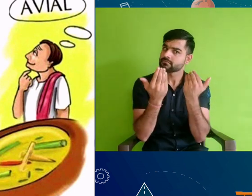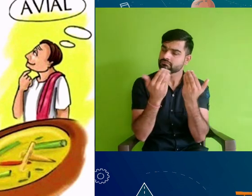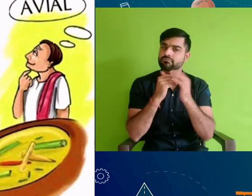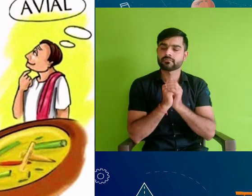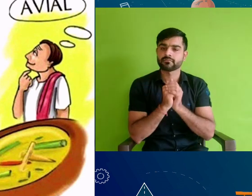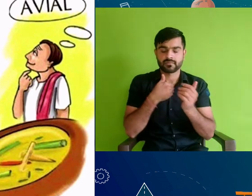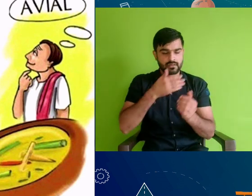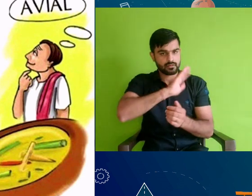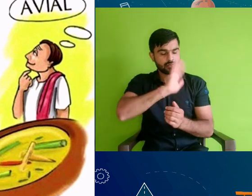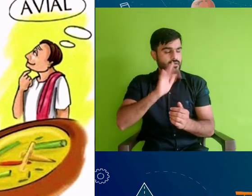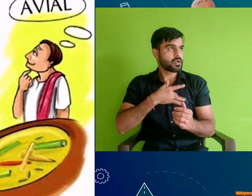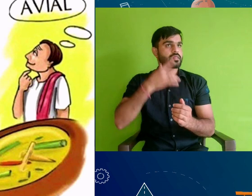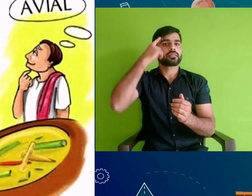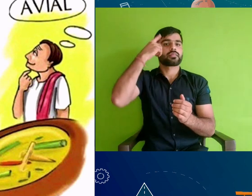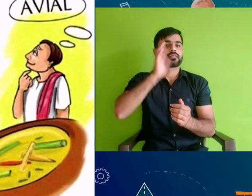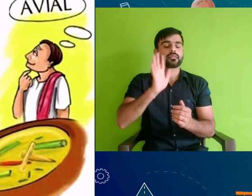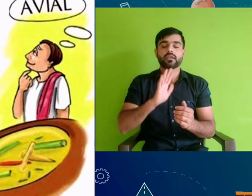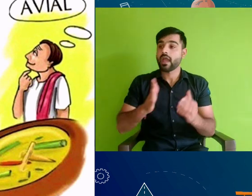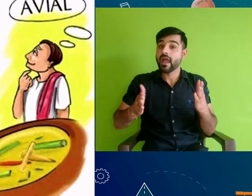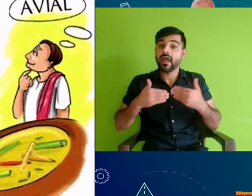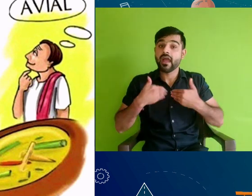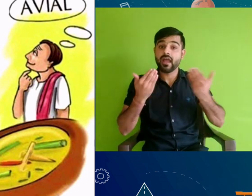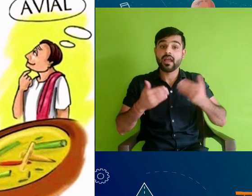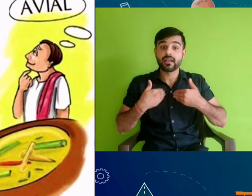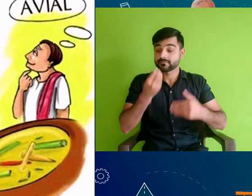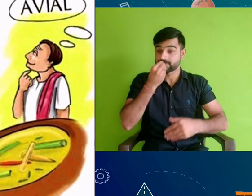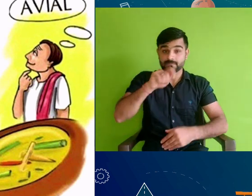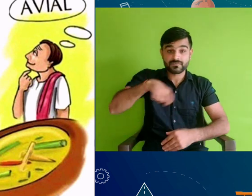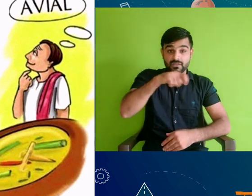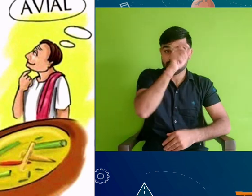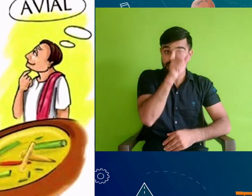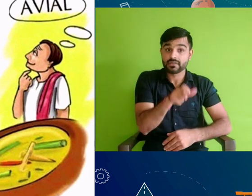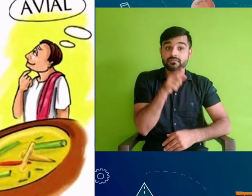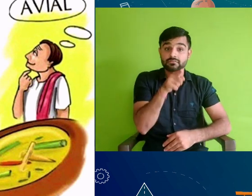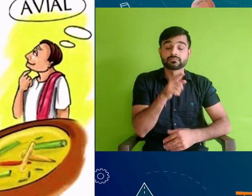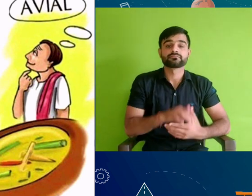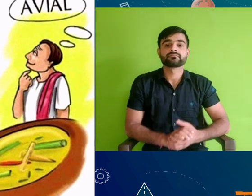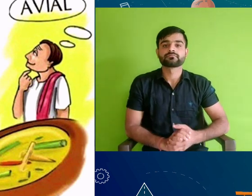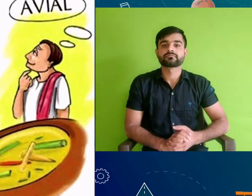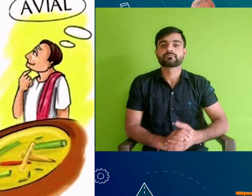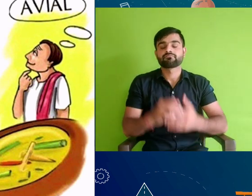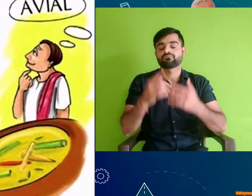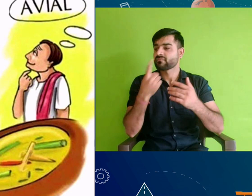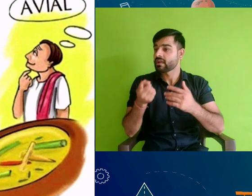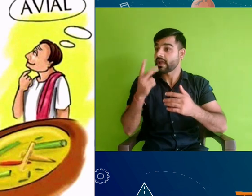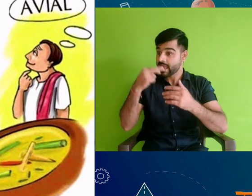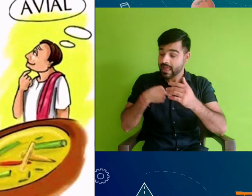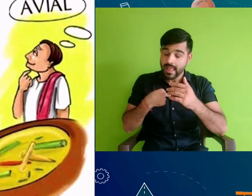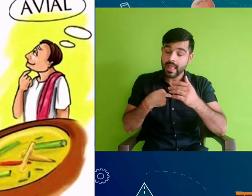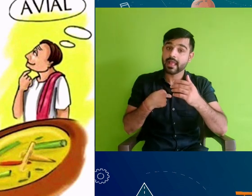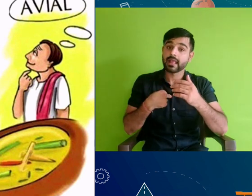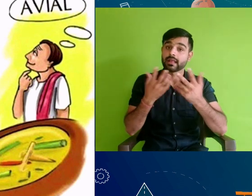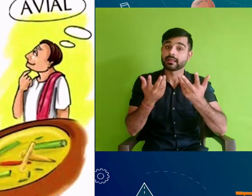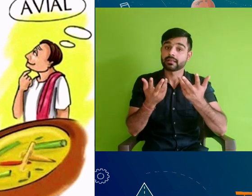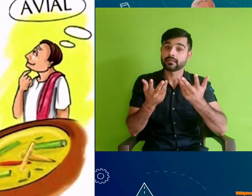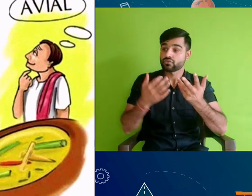चीज नहीं सोचा था। तो खुशी में जो कुक था उन्होंने उस चीज को बोला, लो एंड बिहोल्ड द न्यू